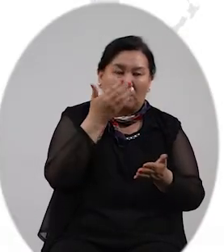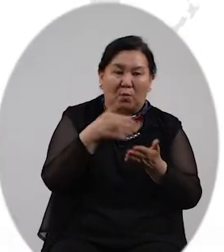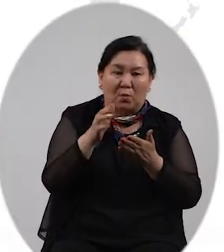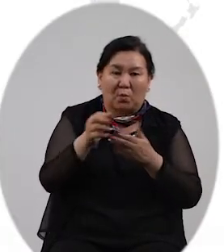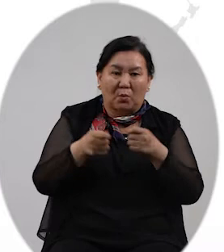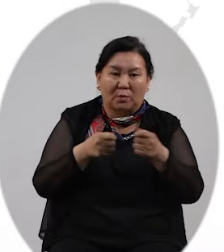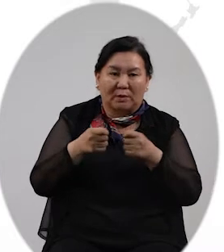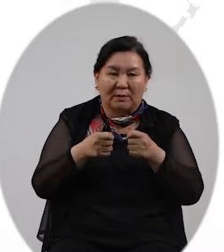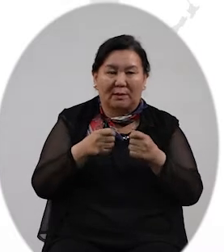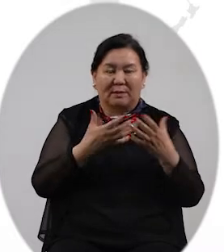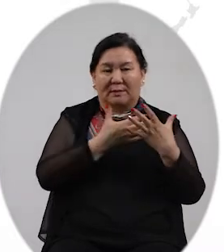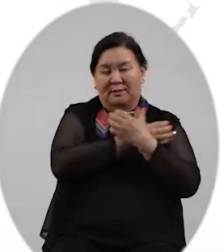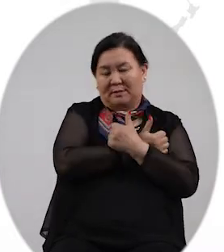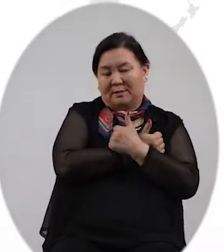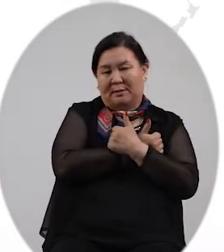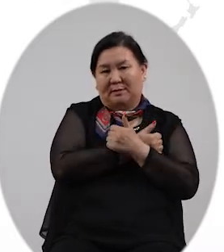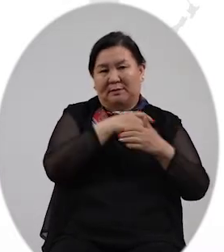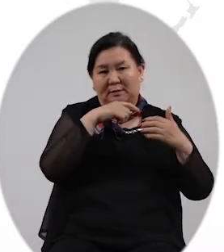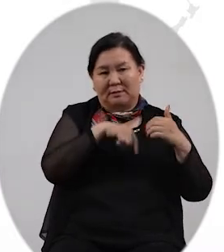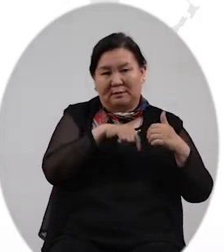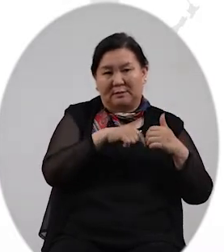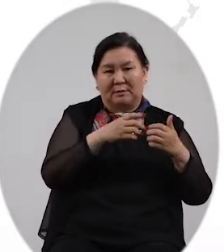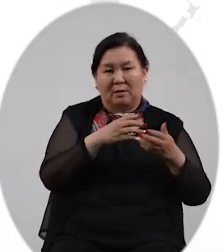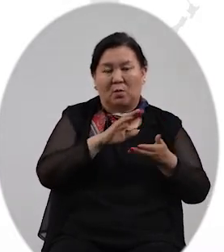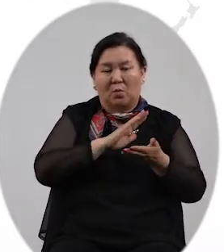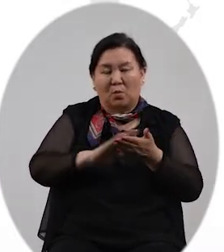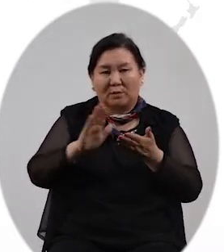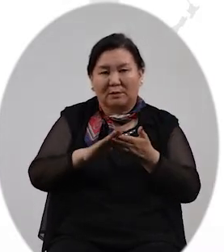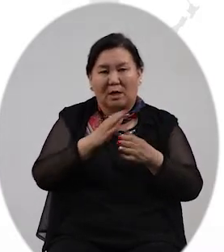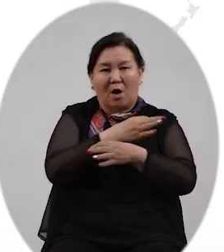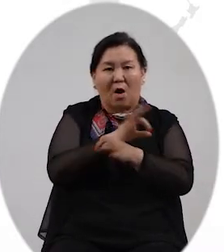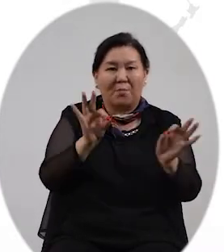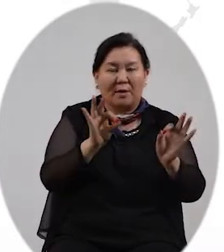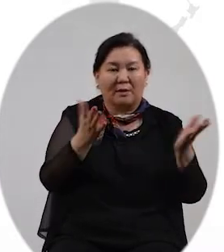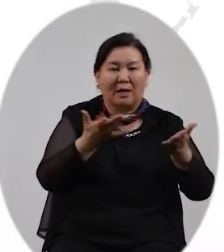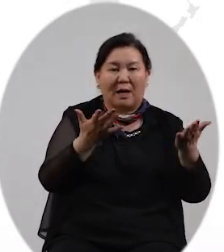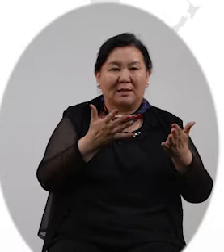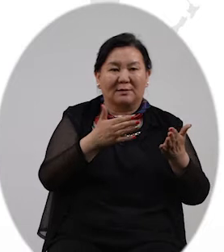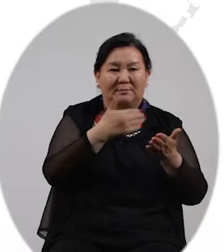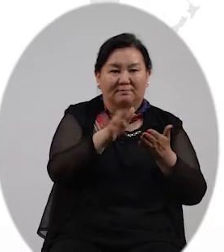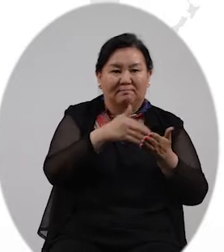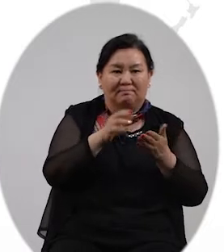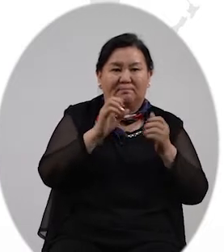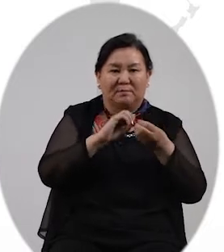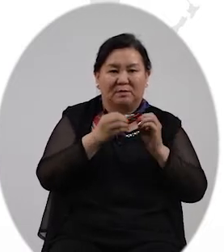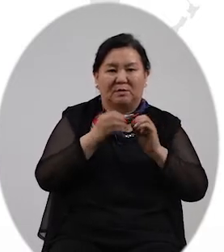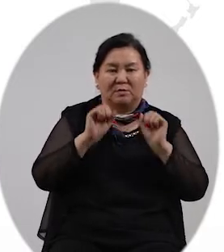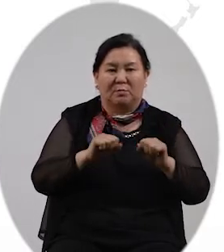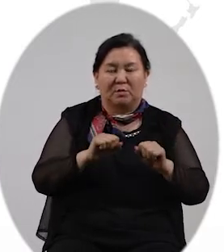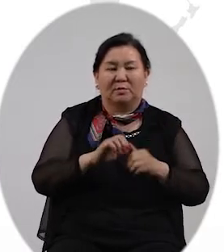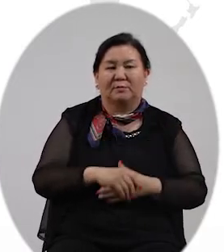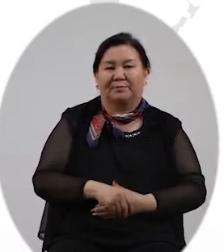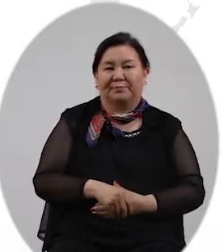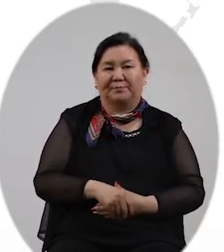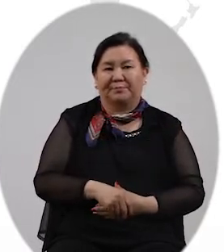гэрээ ба түүний төрөл ангилал дээр худалдаалж байгаа объектийн төрлөөс хамаарад бид нар бол гадаад худалдааны гэрээг бол олон төрөлд одоо ангилж